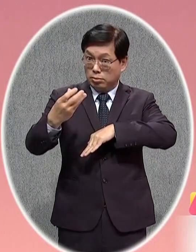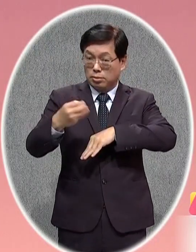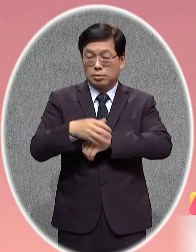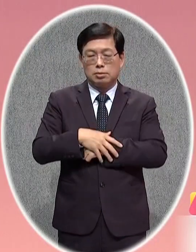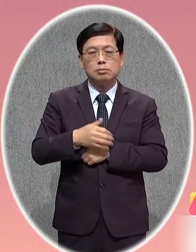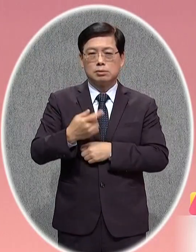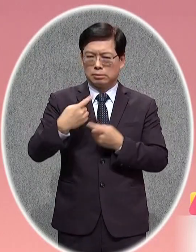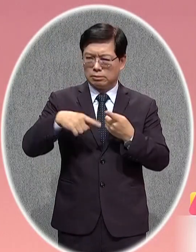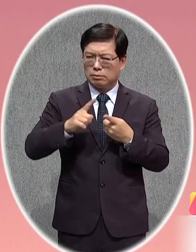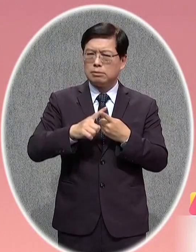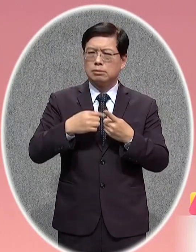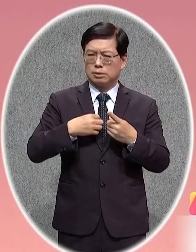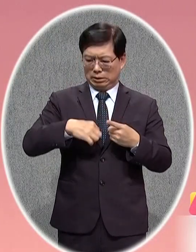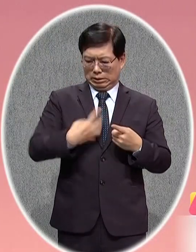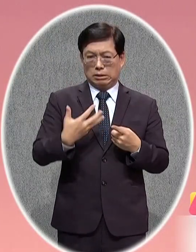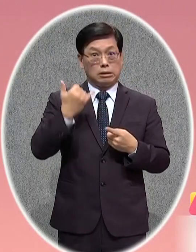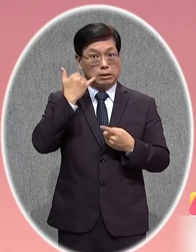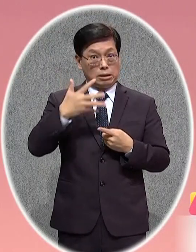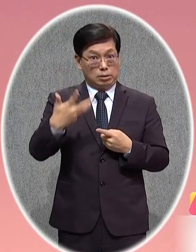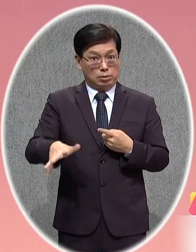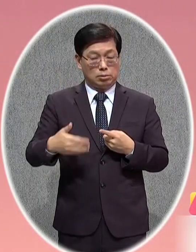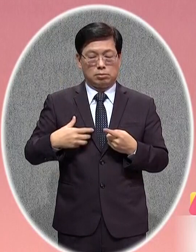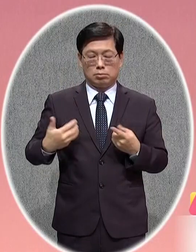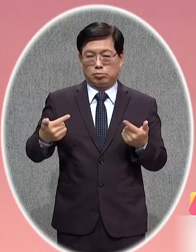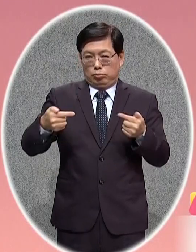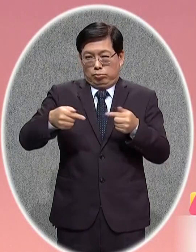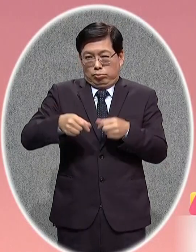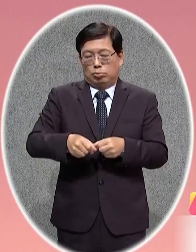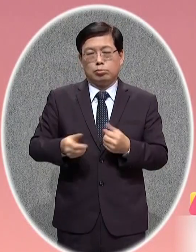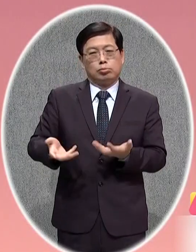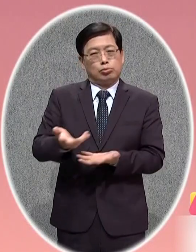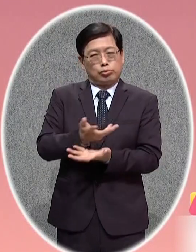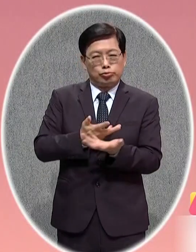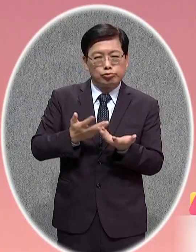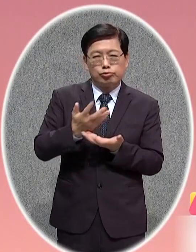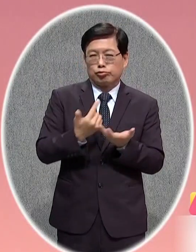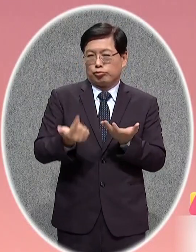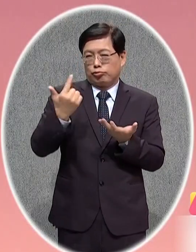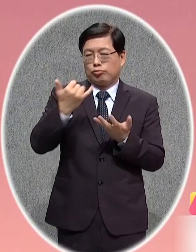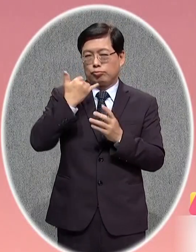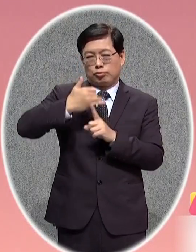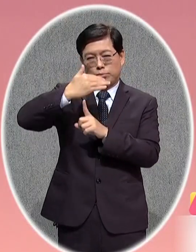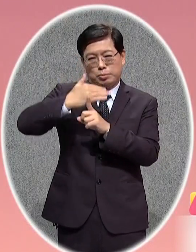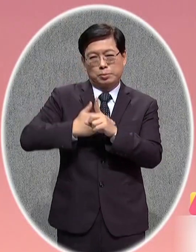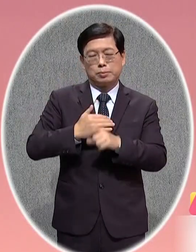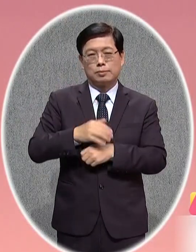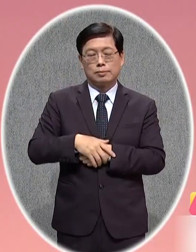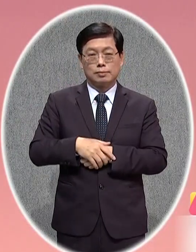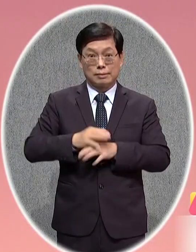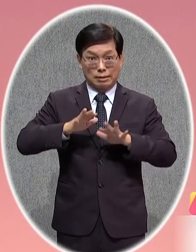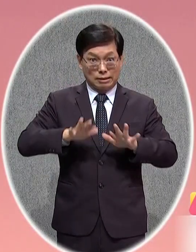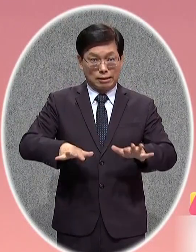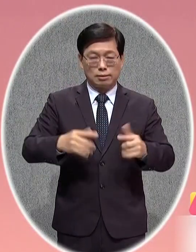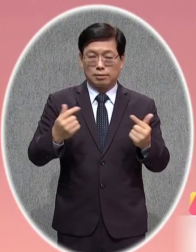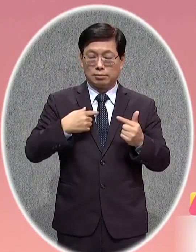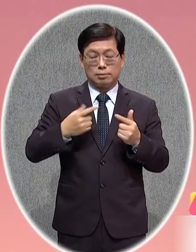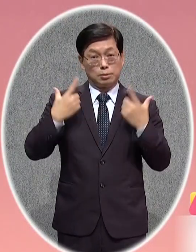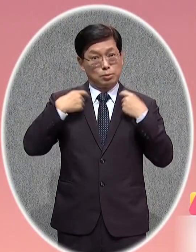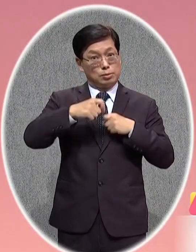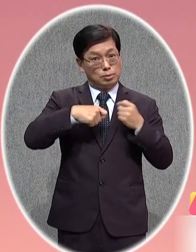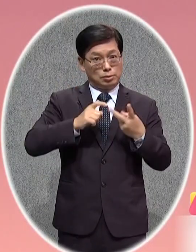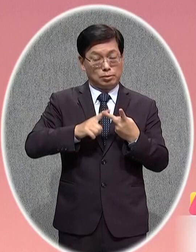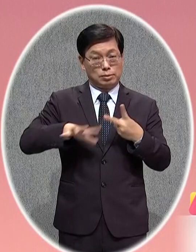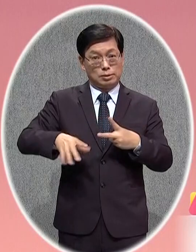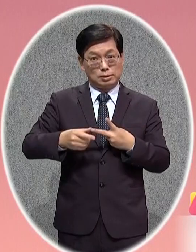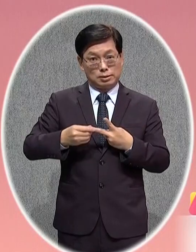候，它应该是跟自然的海水来混搭，然后能够赶快降温。但是我们不论原方案或